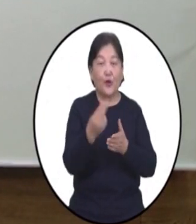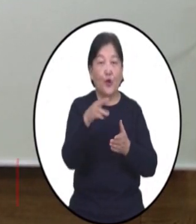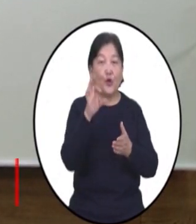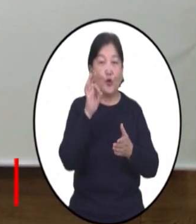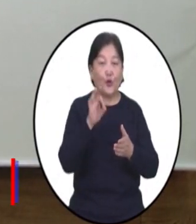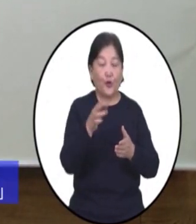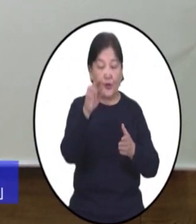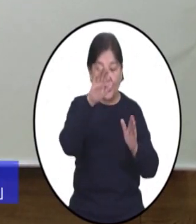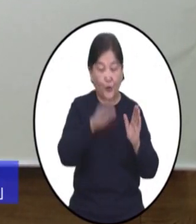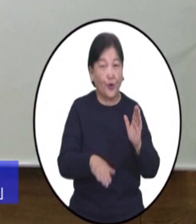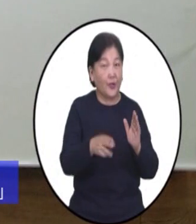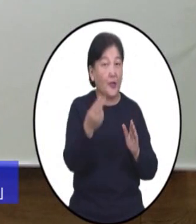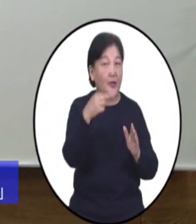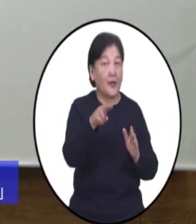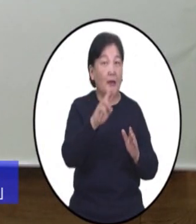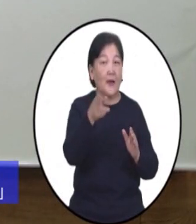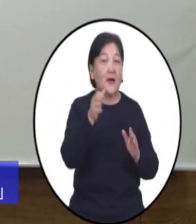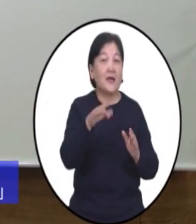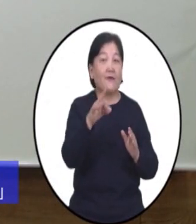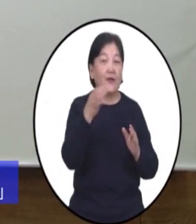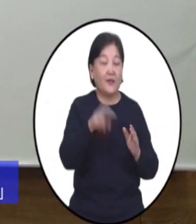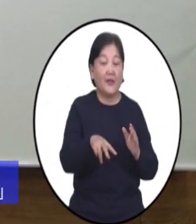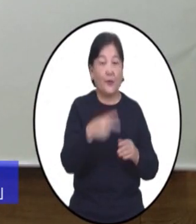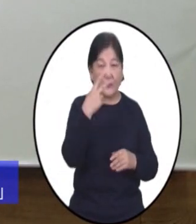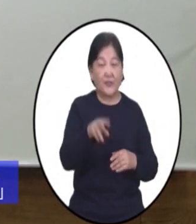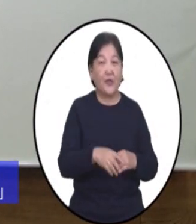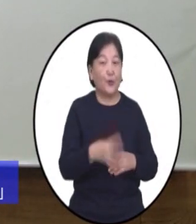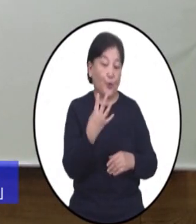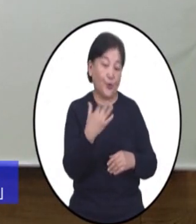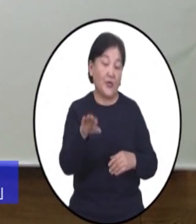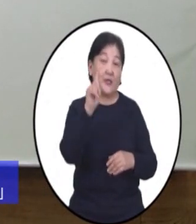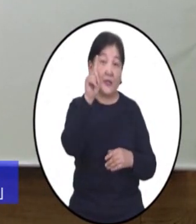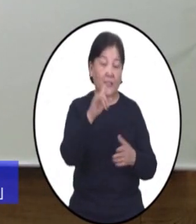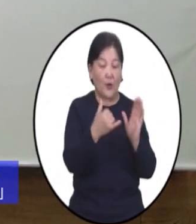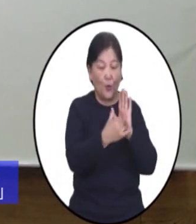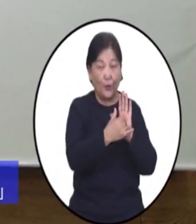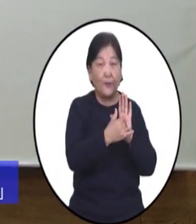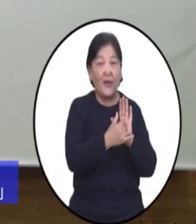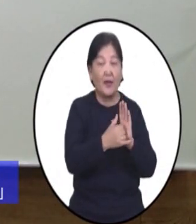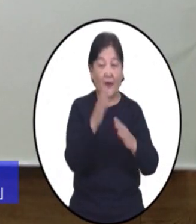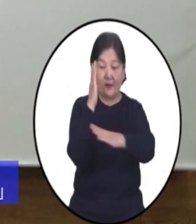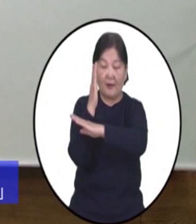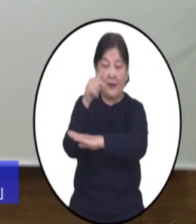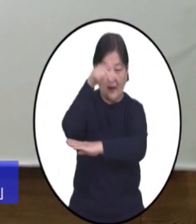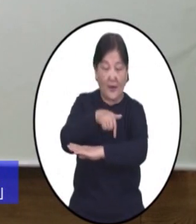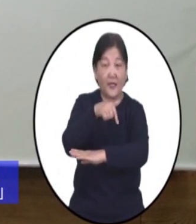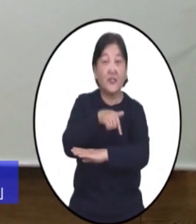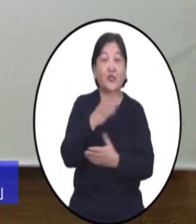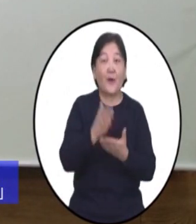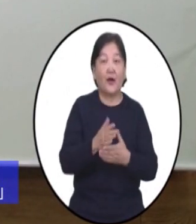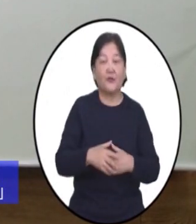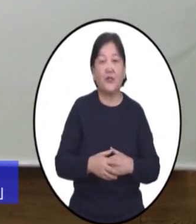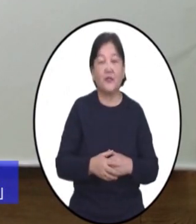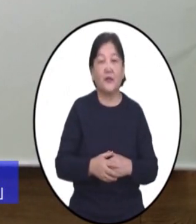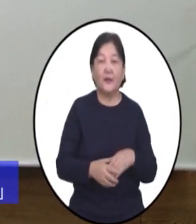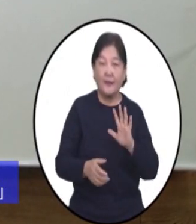бол нийт өгөгдлийн 1/4 утга харгалзах учраас 20 өгөгдлийн 1/4 харгалзах утга бол